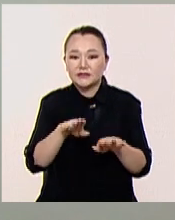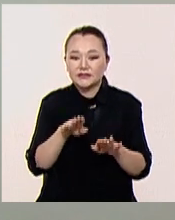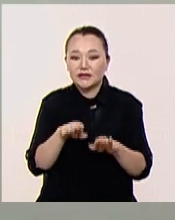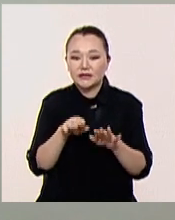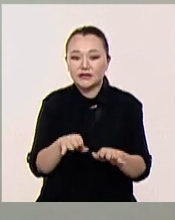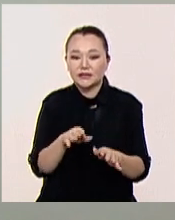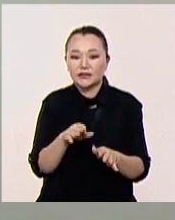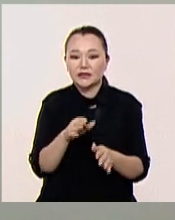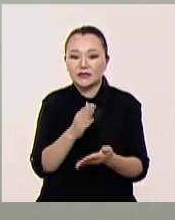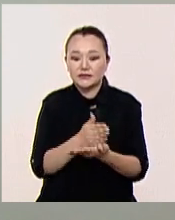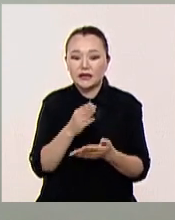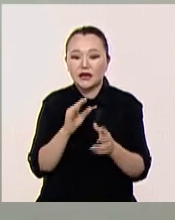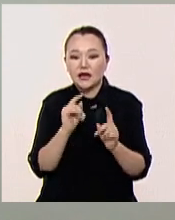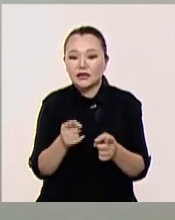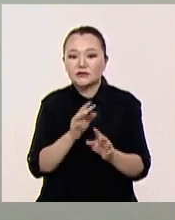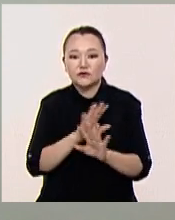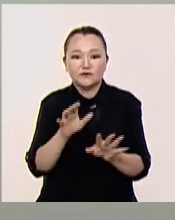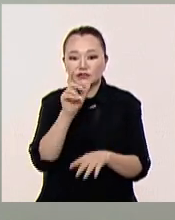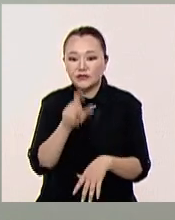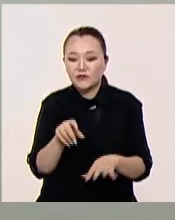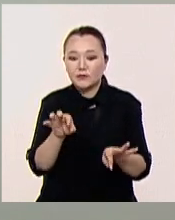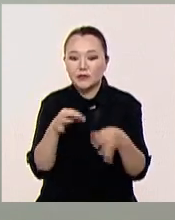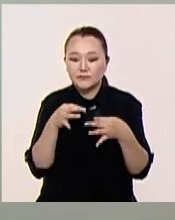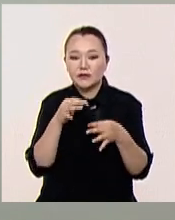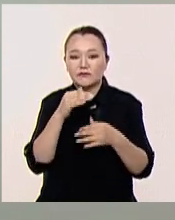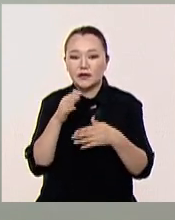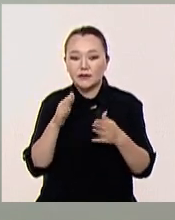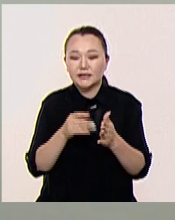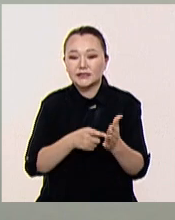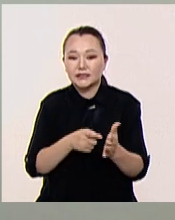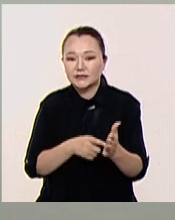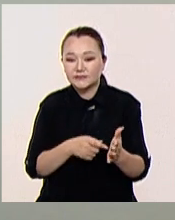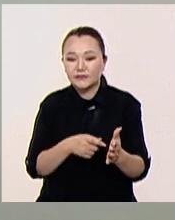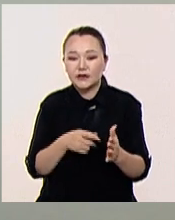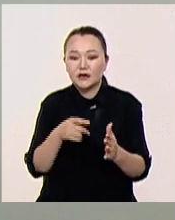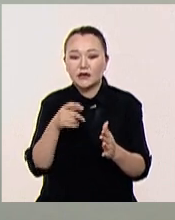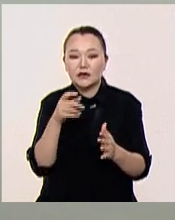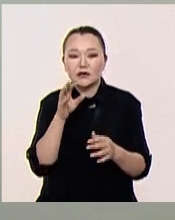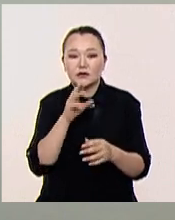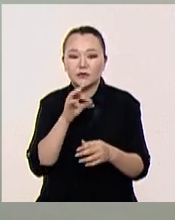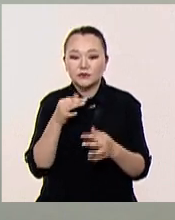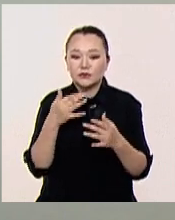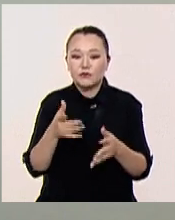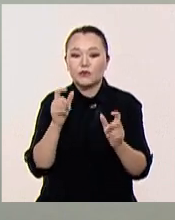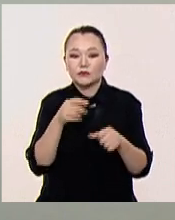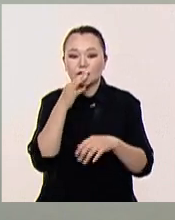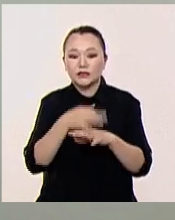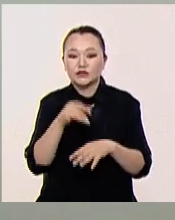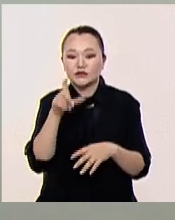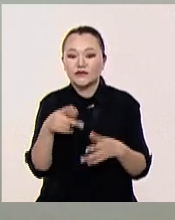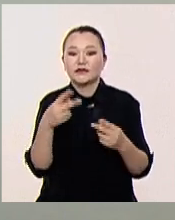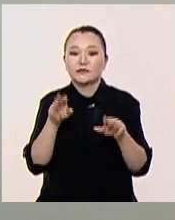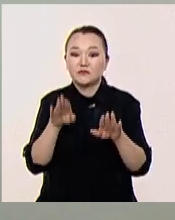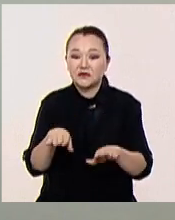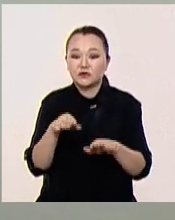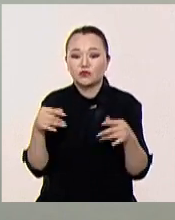позволяют не арестовывать человека в рамках предварительного следствия, да? Поскольку они могут определенно сказать, человек где находится,